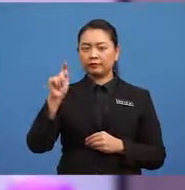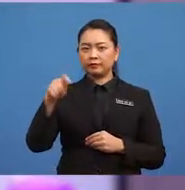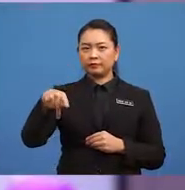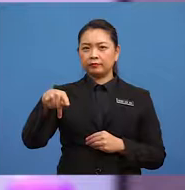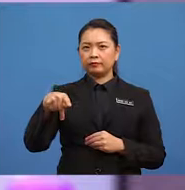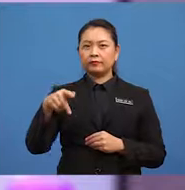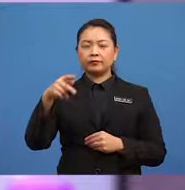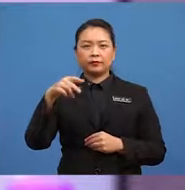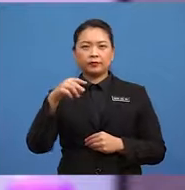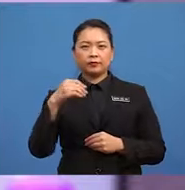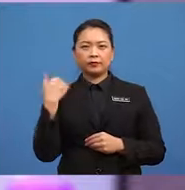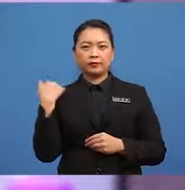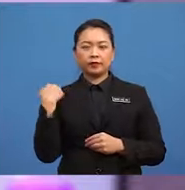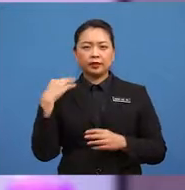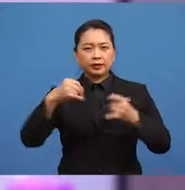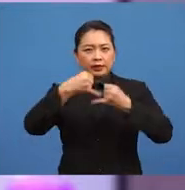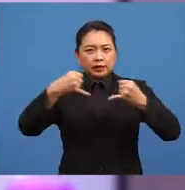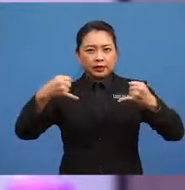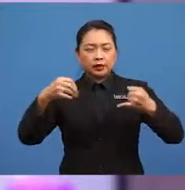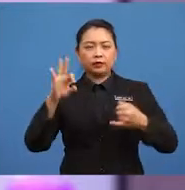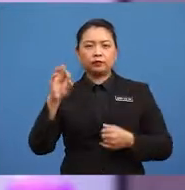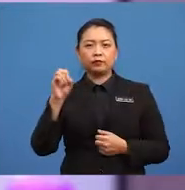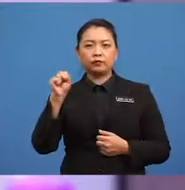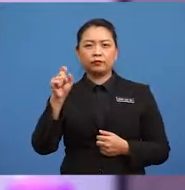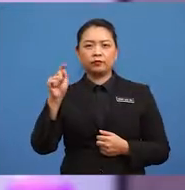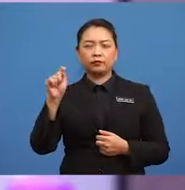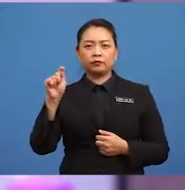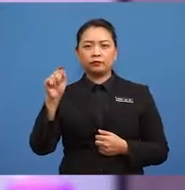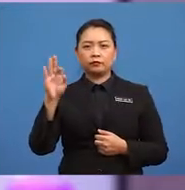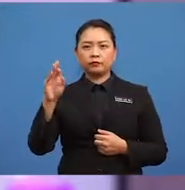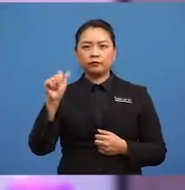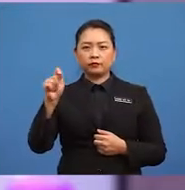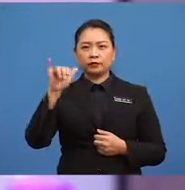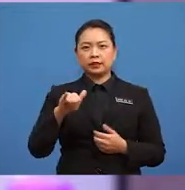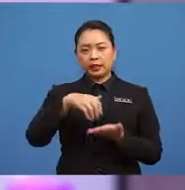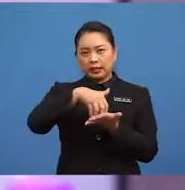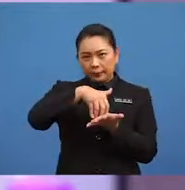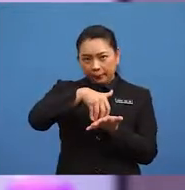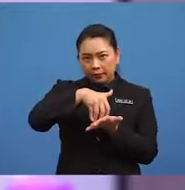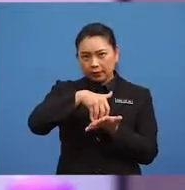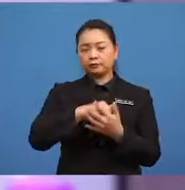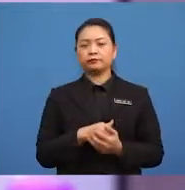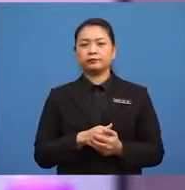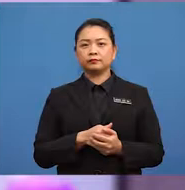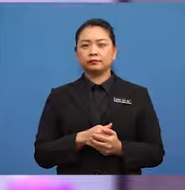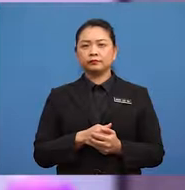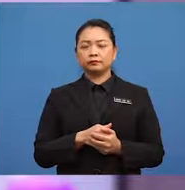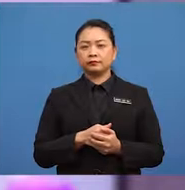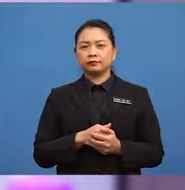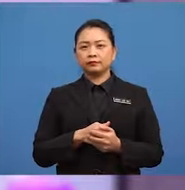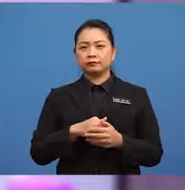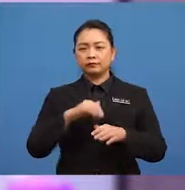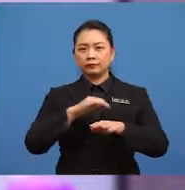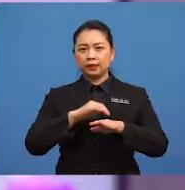mempunyai ikatan fosfat yang lemah. Apabila ikatan fosfat pada molekul